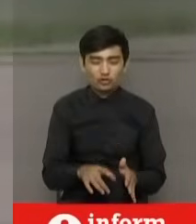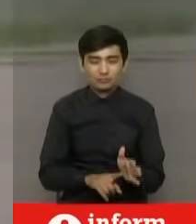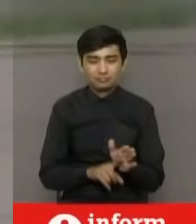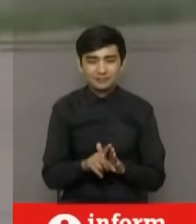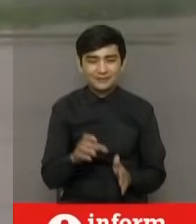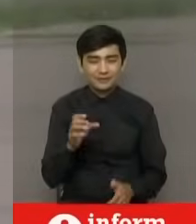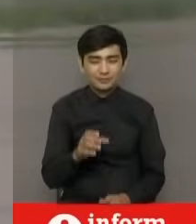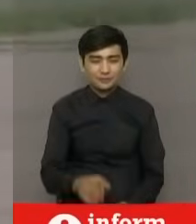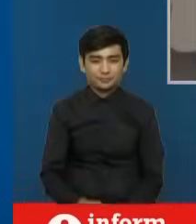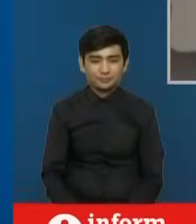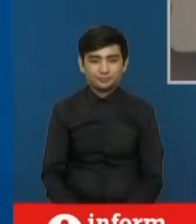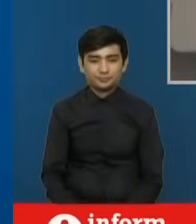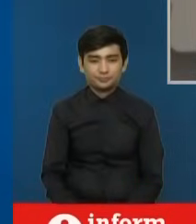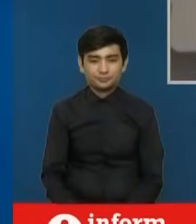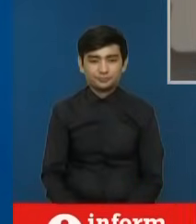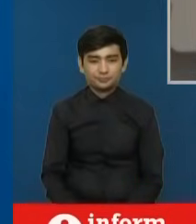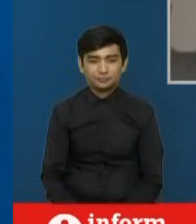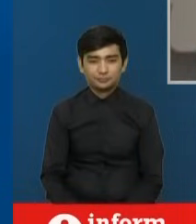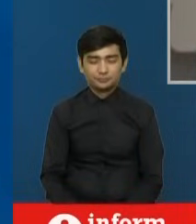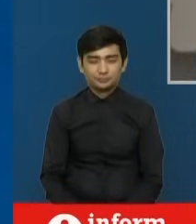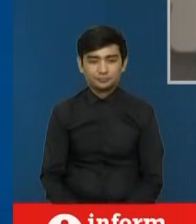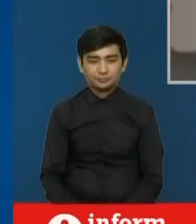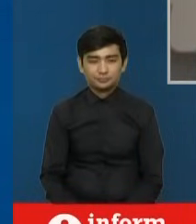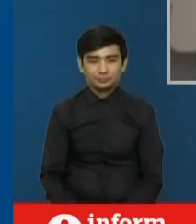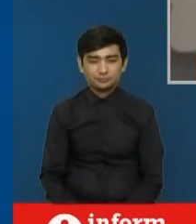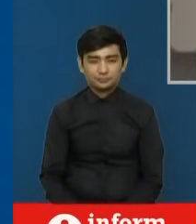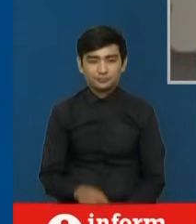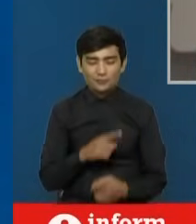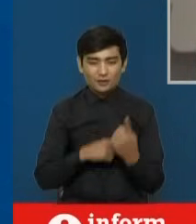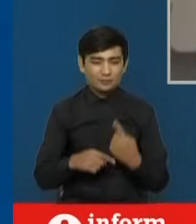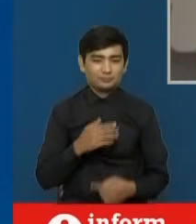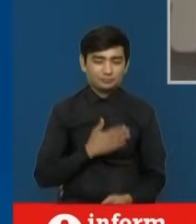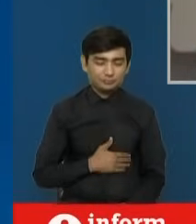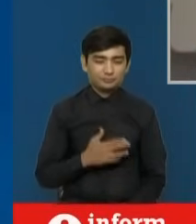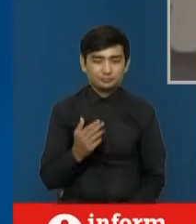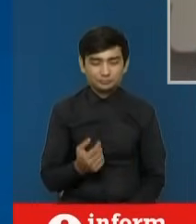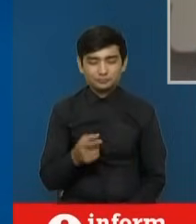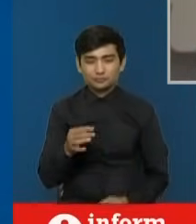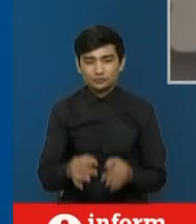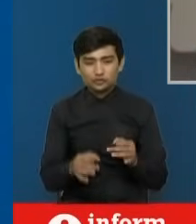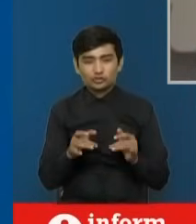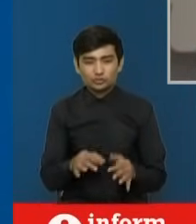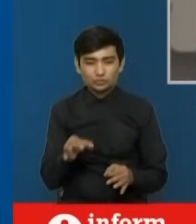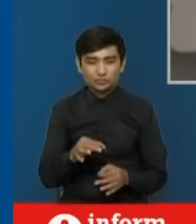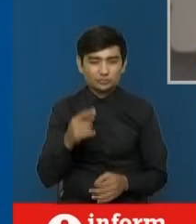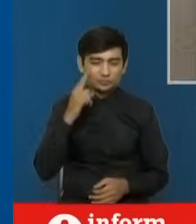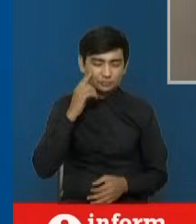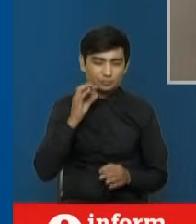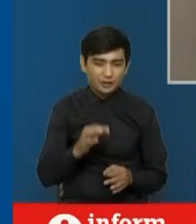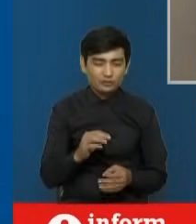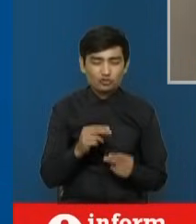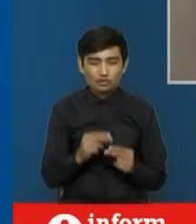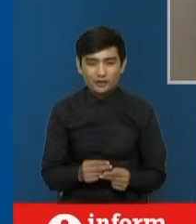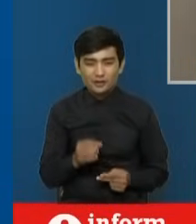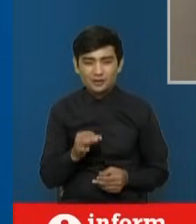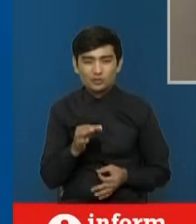в сентябре. Мы, конечно, довольны решением суда. Считаем его объективным, справедливым. Суд,